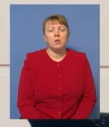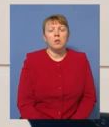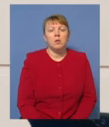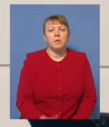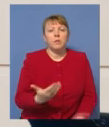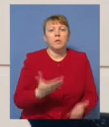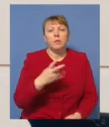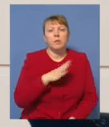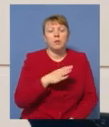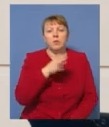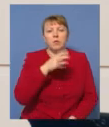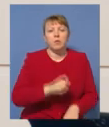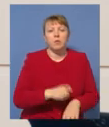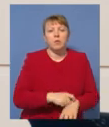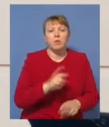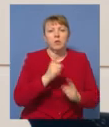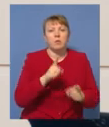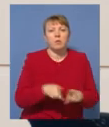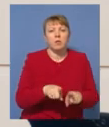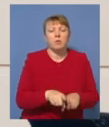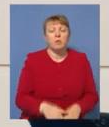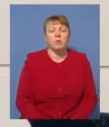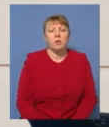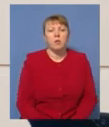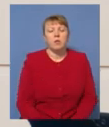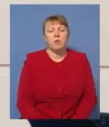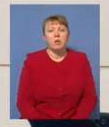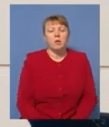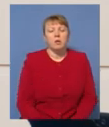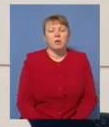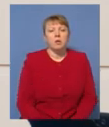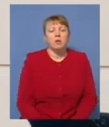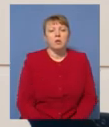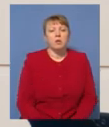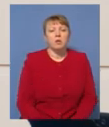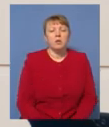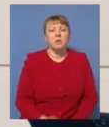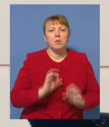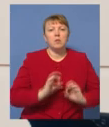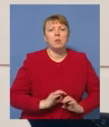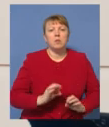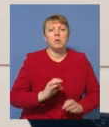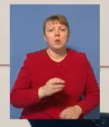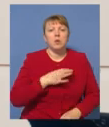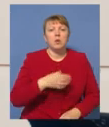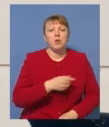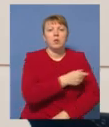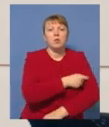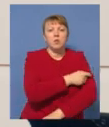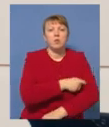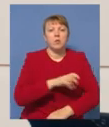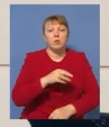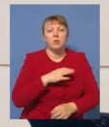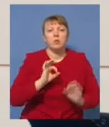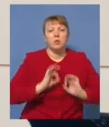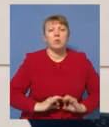Даже если руководитель в это время находится на совещании или где-то еще в областной прокуратуре, то дежурный прокурор каждый день имеется.